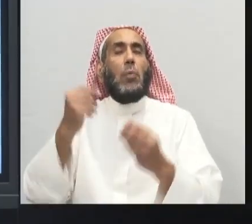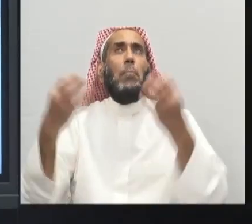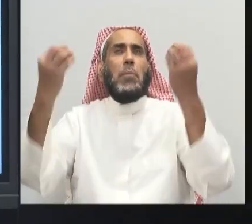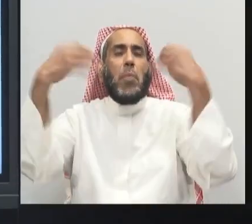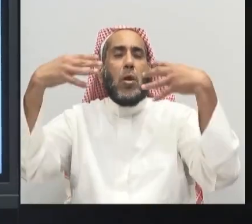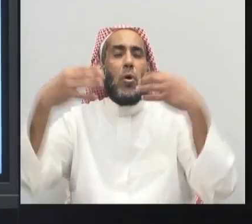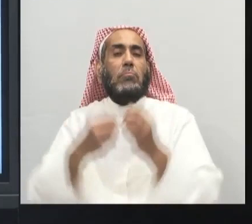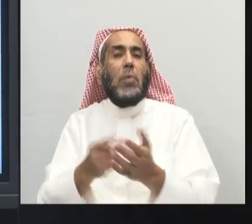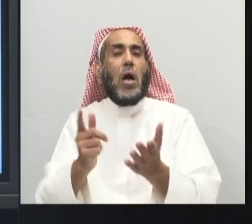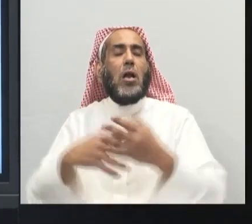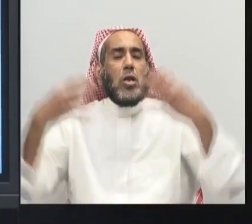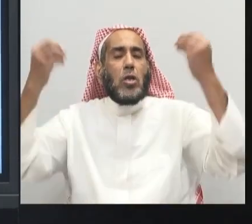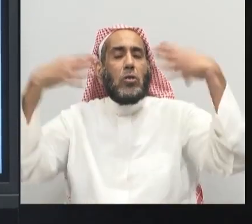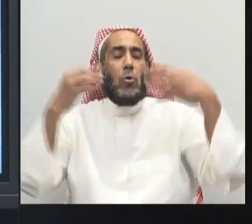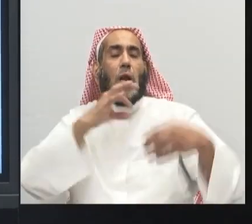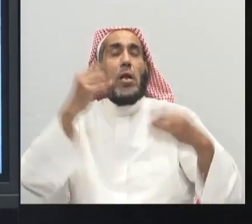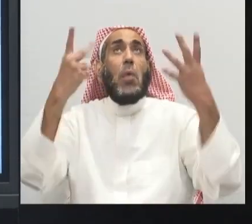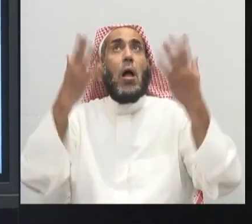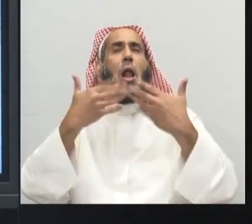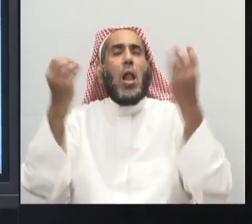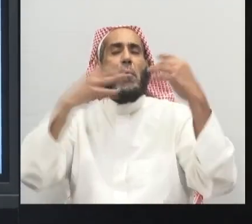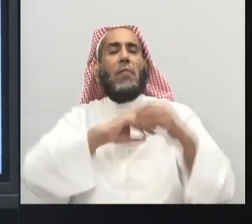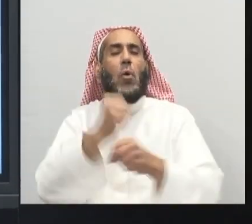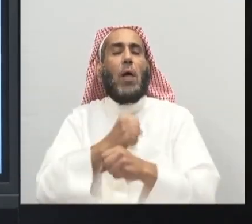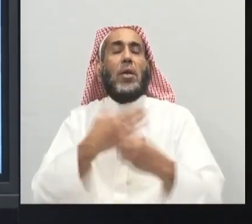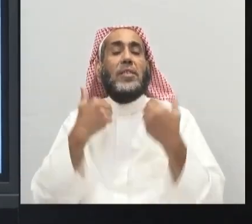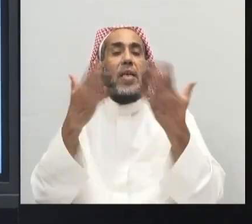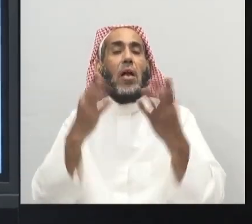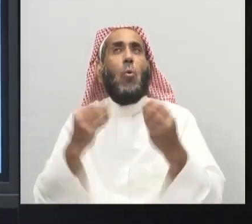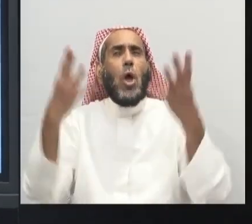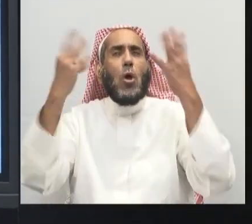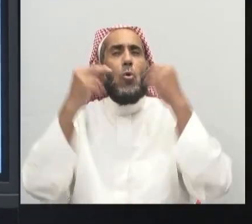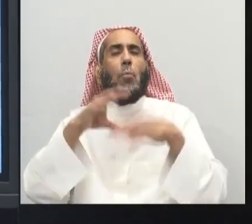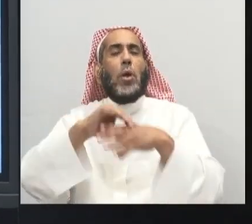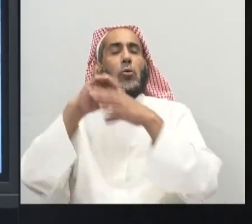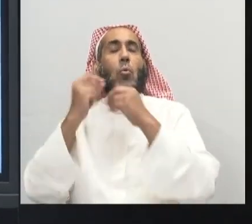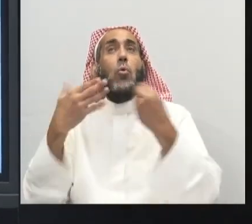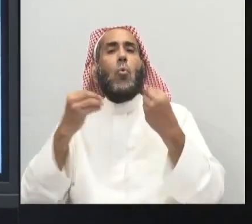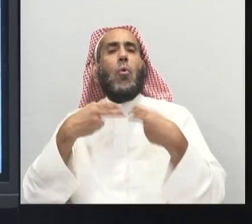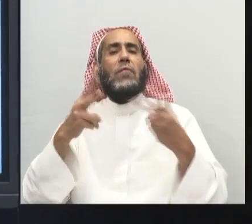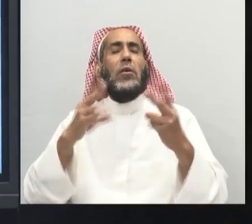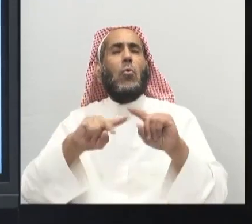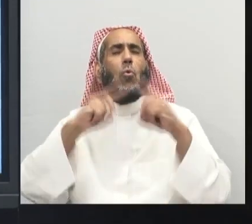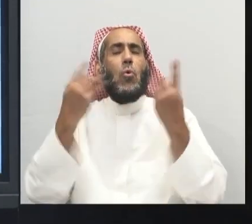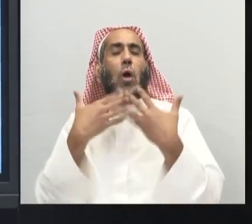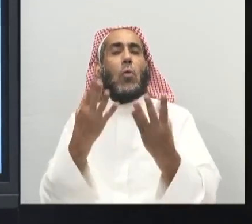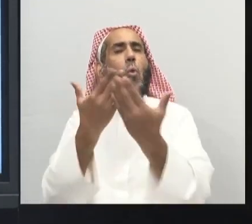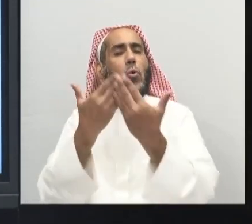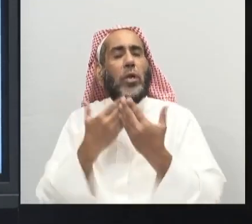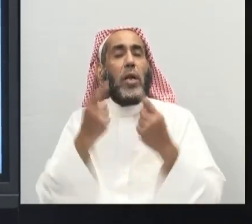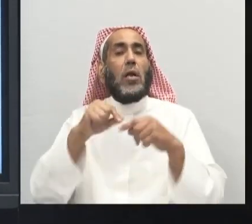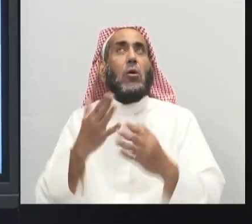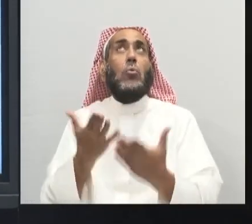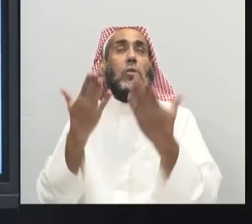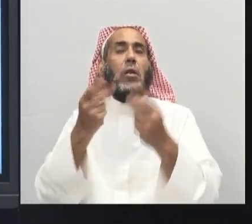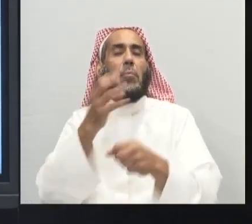وكرمه ان يرزقنا العلم النافع والعمل الصالح وان يلهمنا رشدنا وان يوفقنا لكل خير ويعيننا عليه وصلى